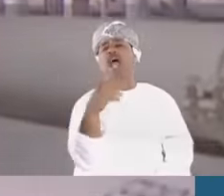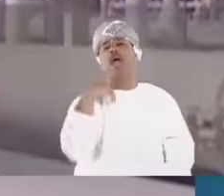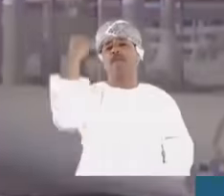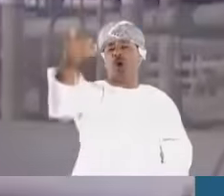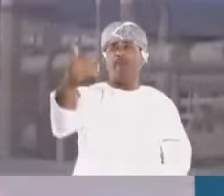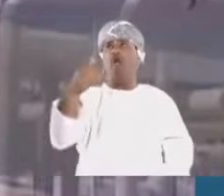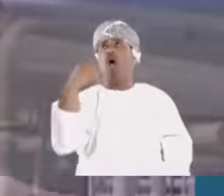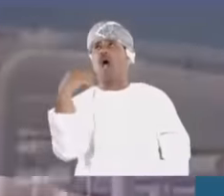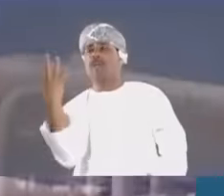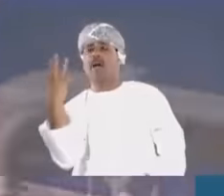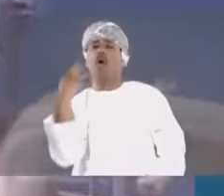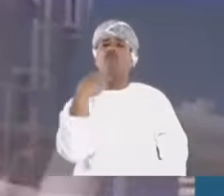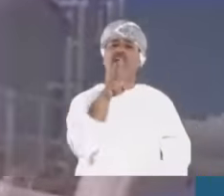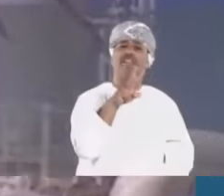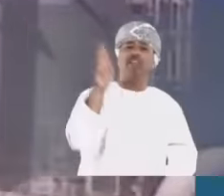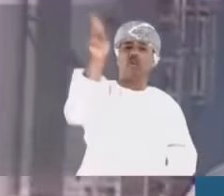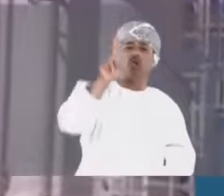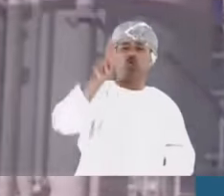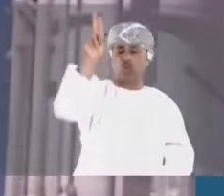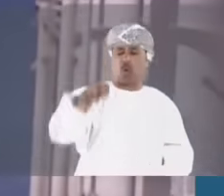بلغ